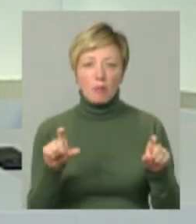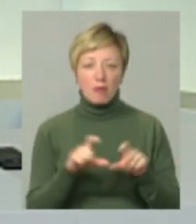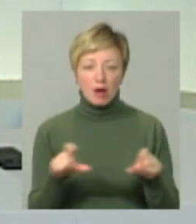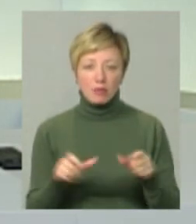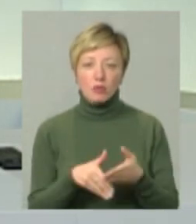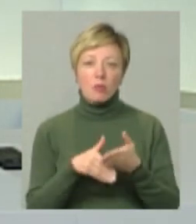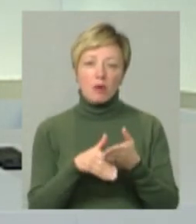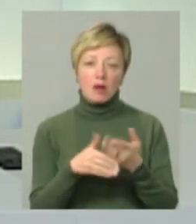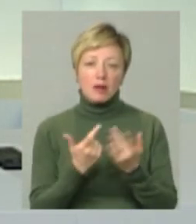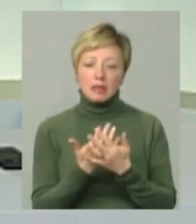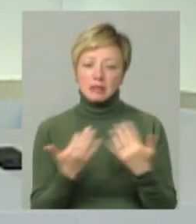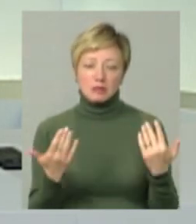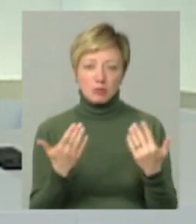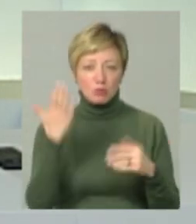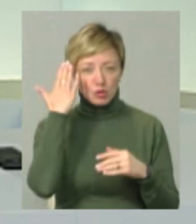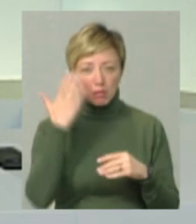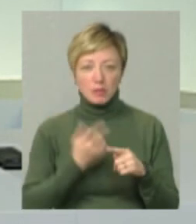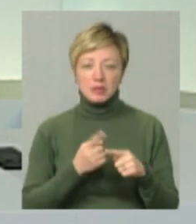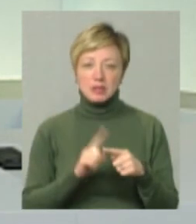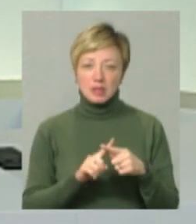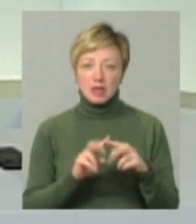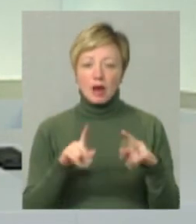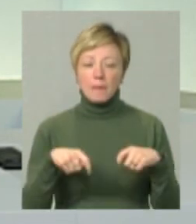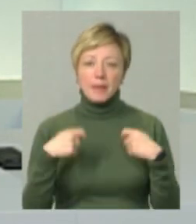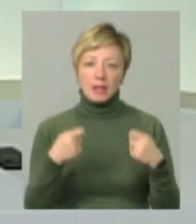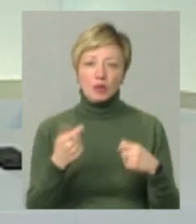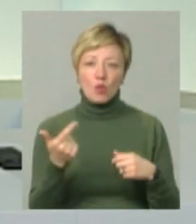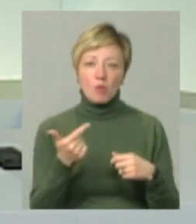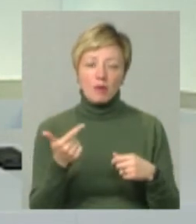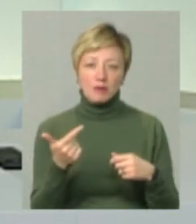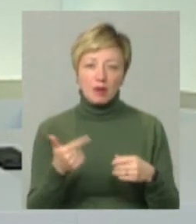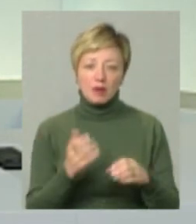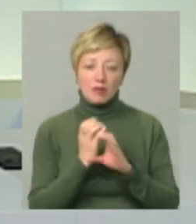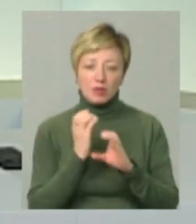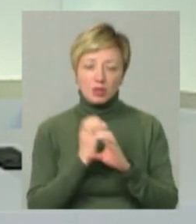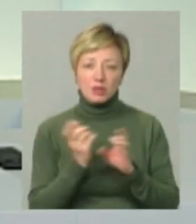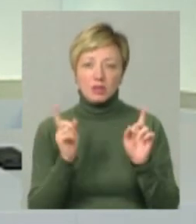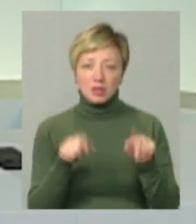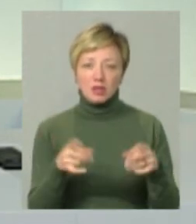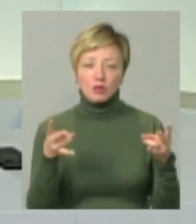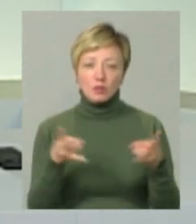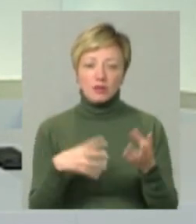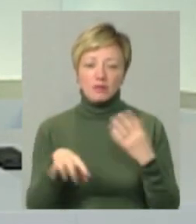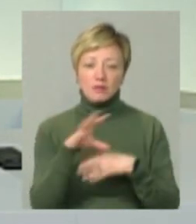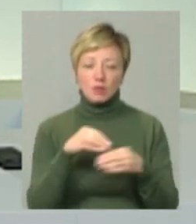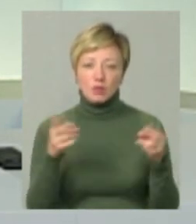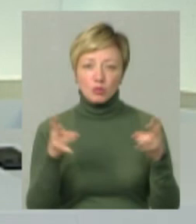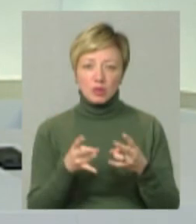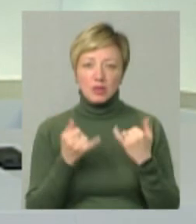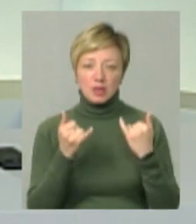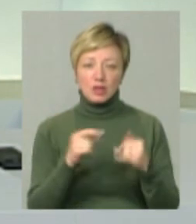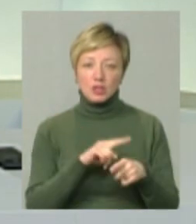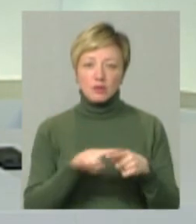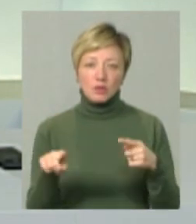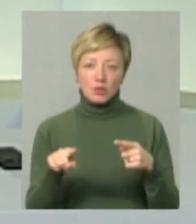компаніям. Допомагаємо різними способами. Це як передача гуманітарних вантажів, так і необхідного всього необхідного